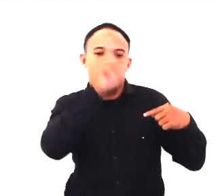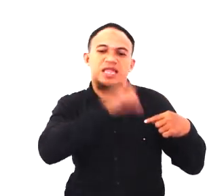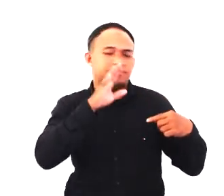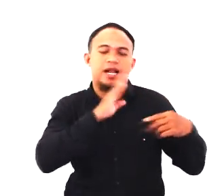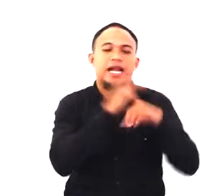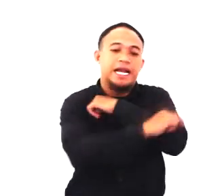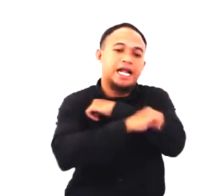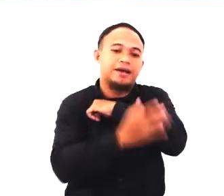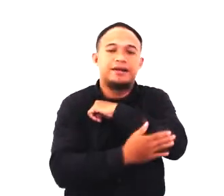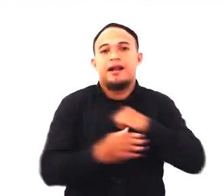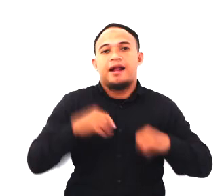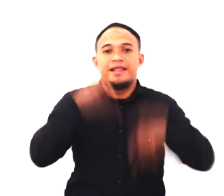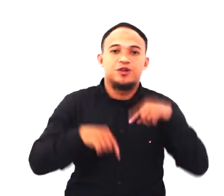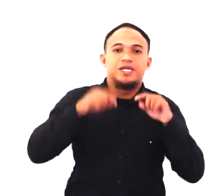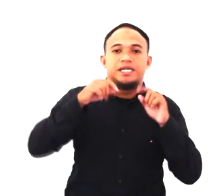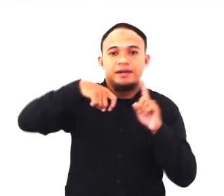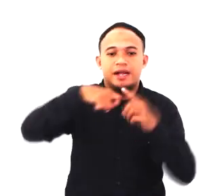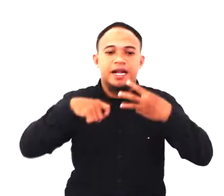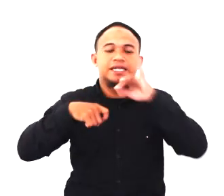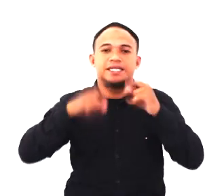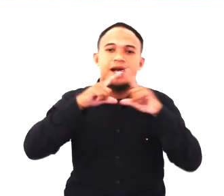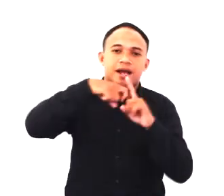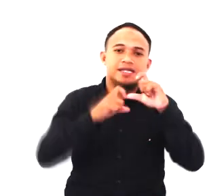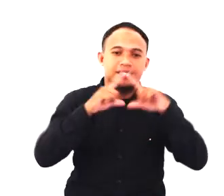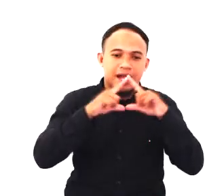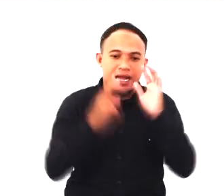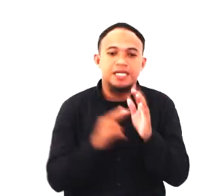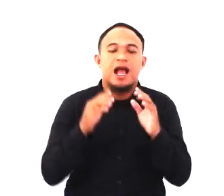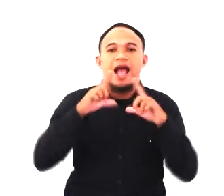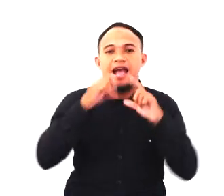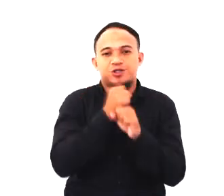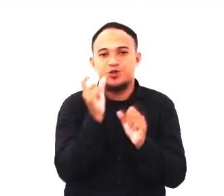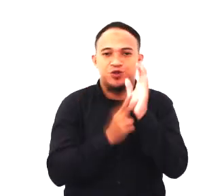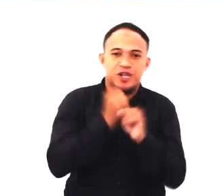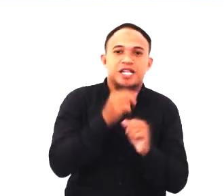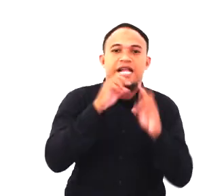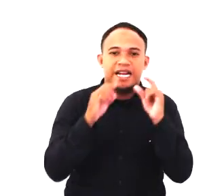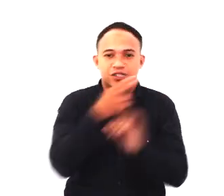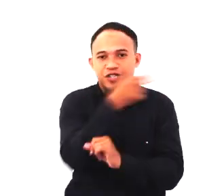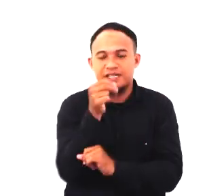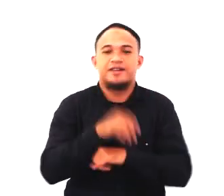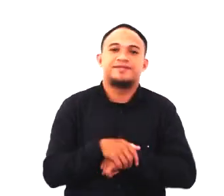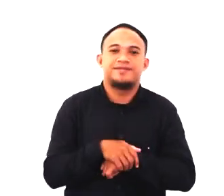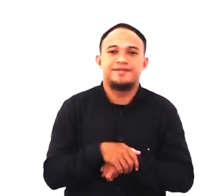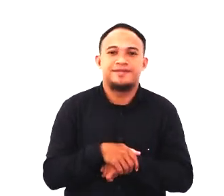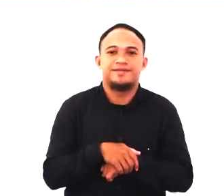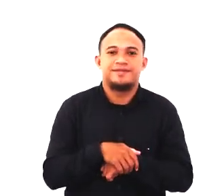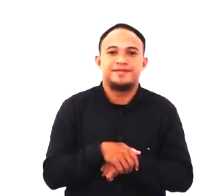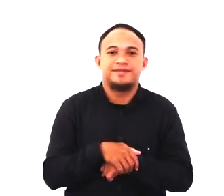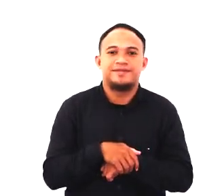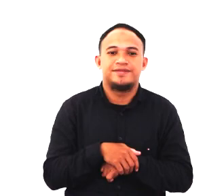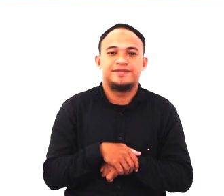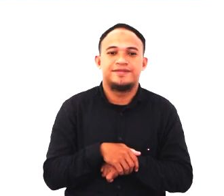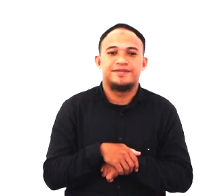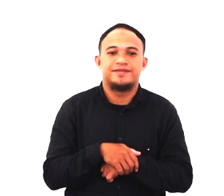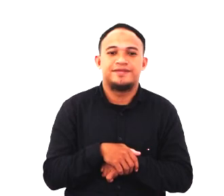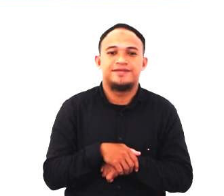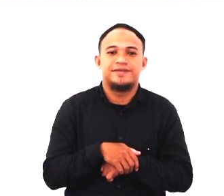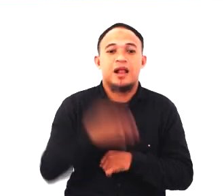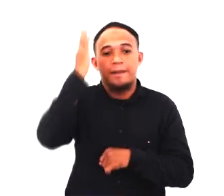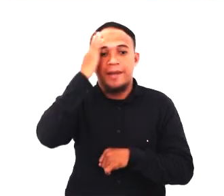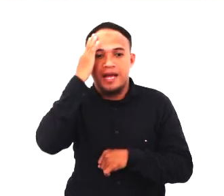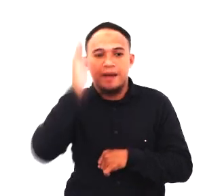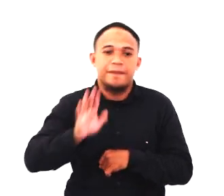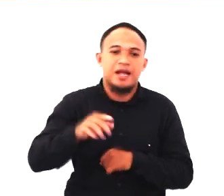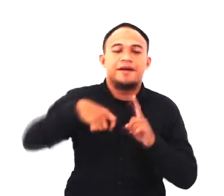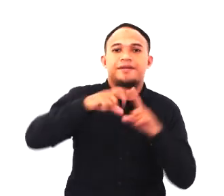di Kejaksaan Agung Republik Indonesia. Kepala Kajati Gorontalo yang baru, Wagub Idris berharap untuk terus